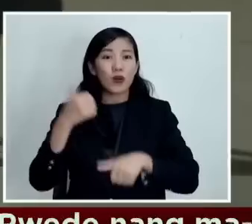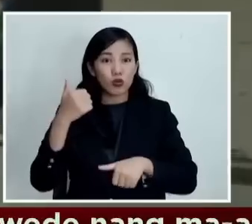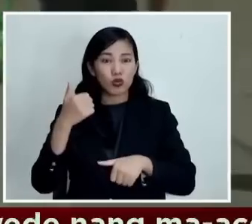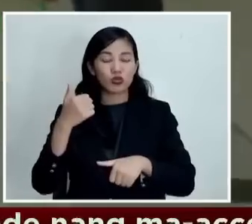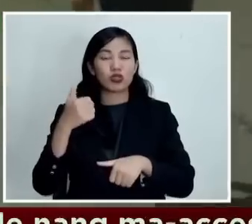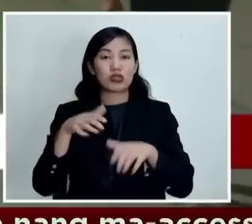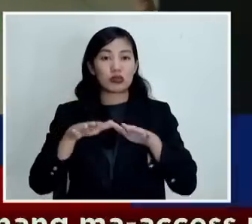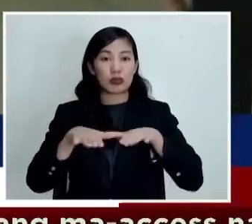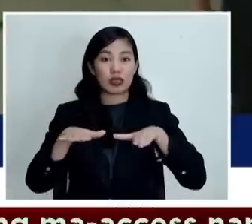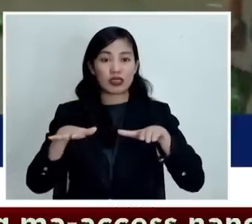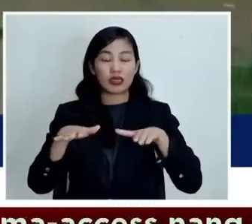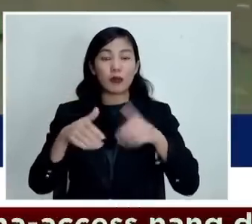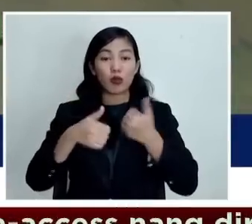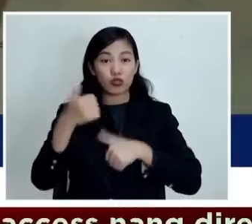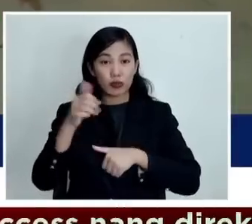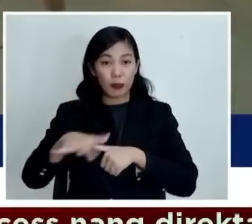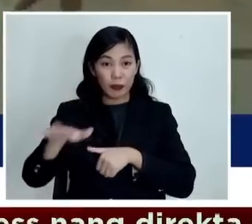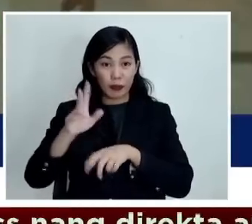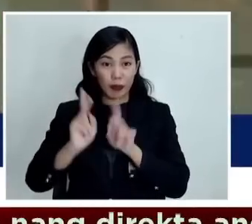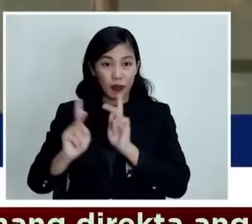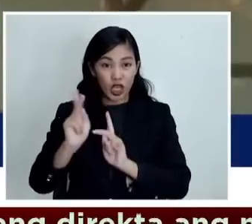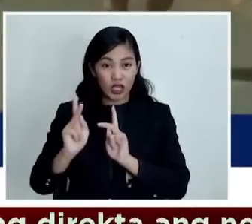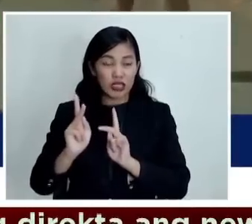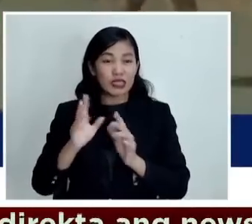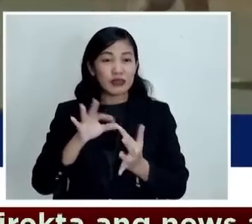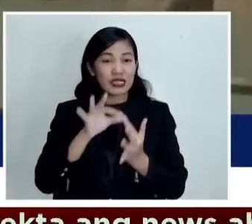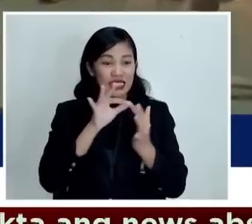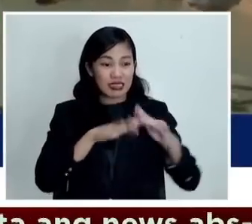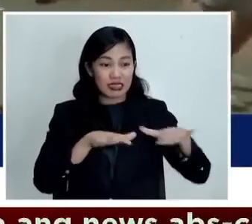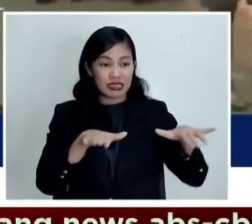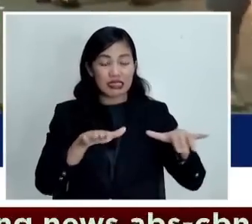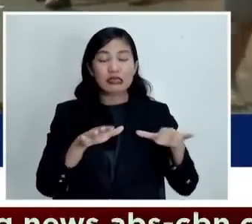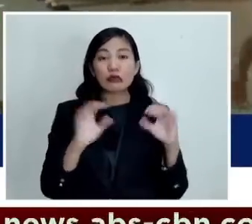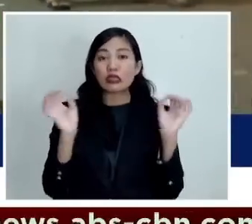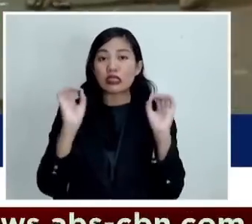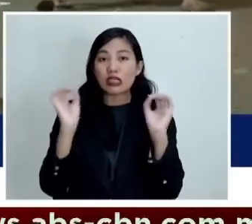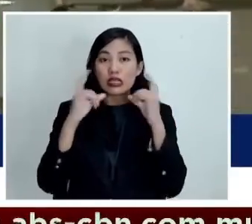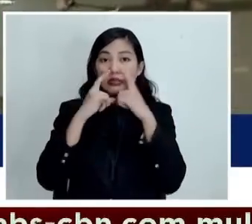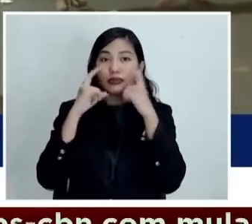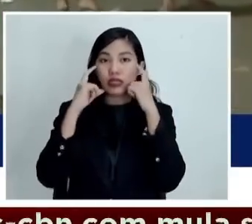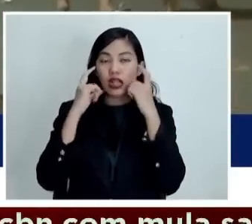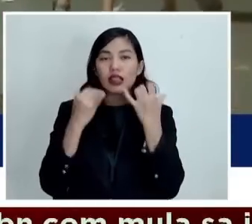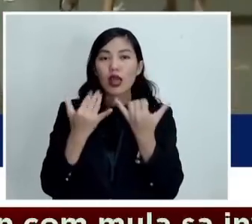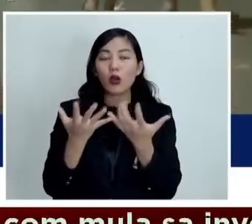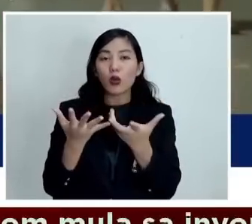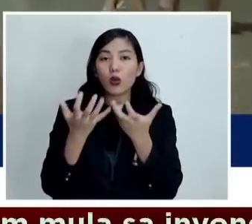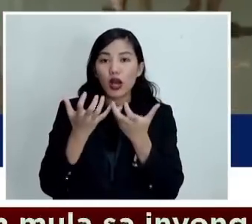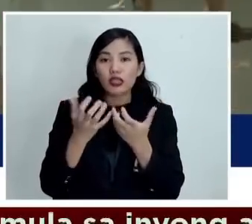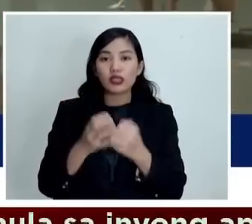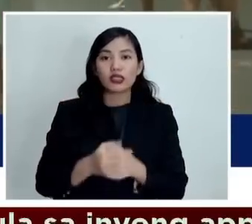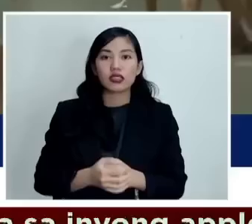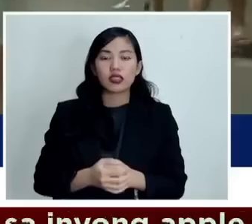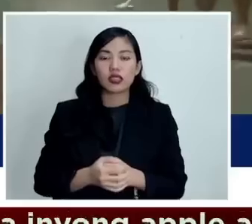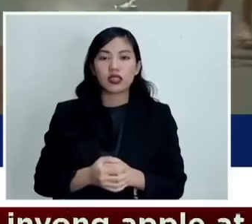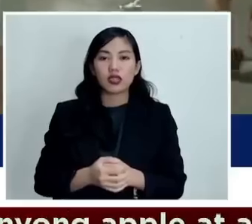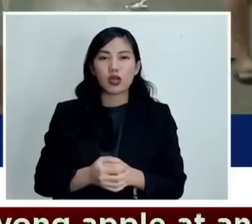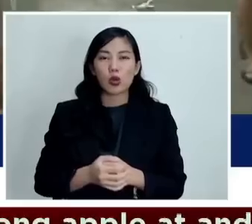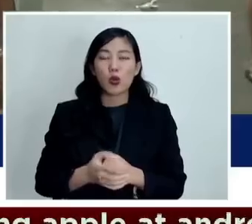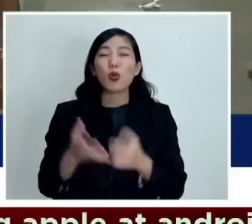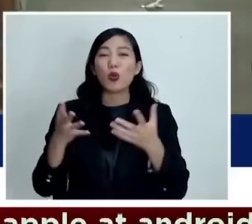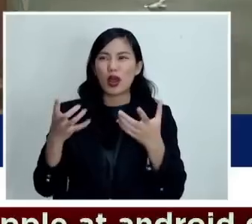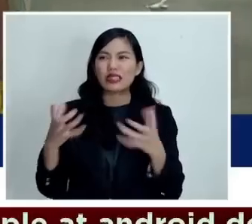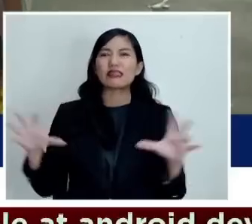ay hindi na nakasuot ng face mask. Siyempre, Alvin, ang gusto talaga natin ay marating na natin yung punto na tapos na yung pandemya.